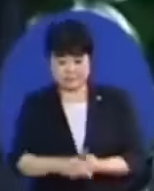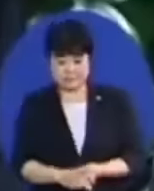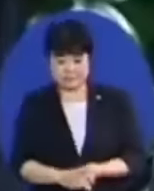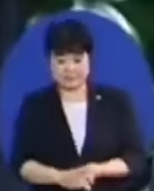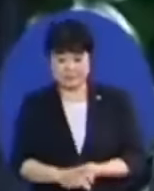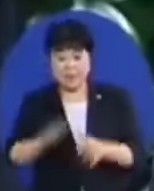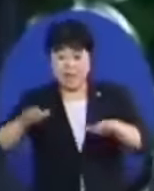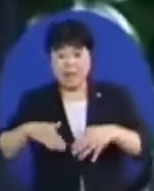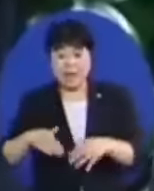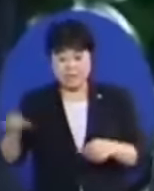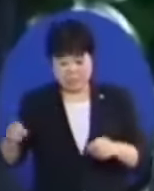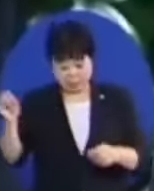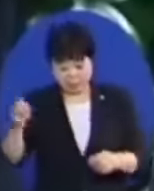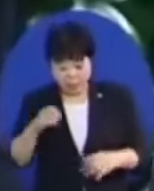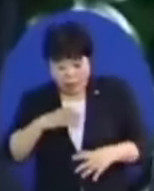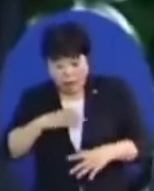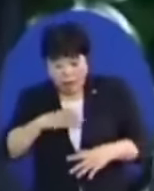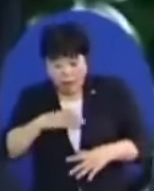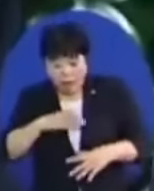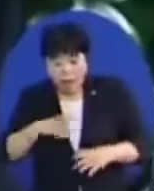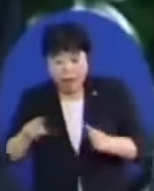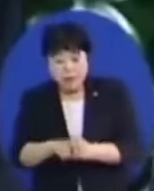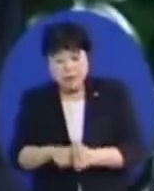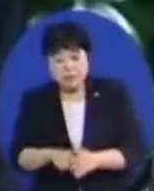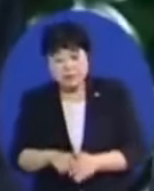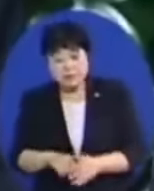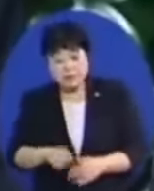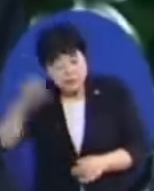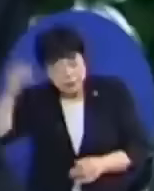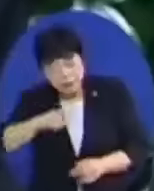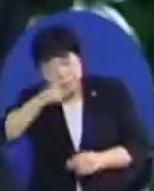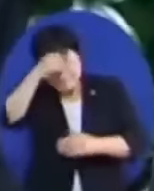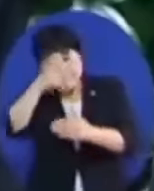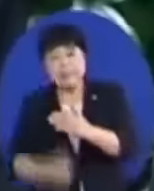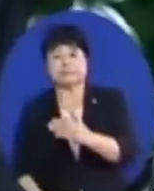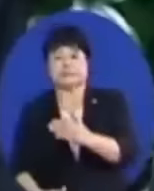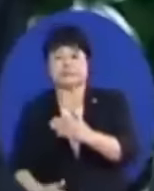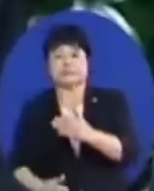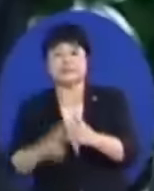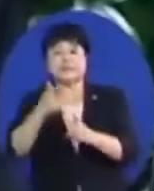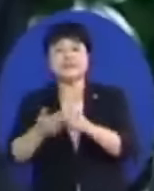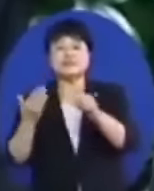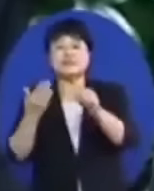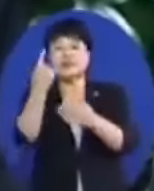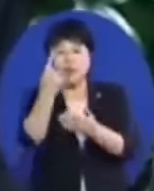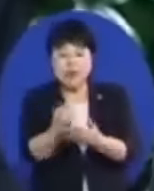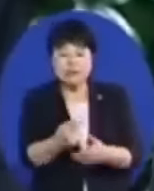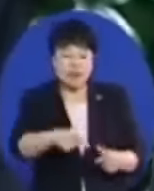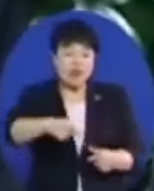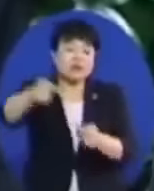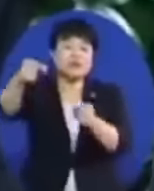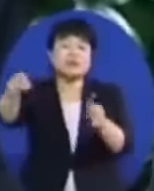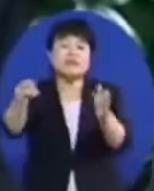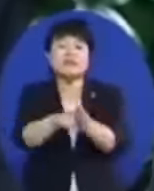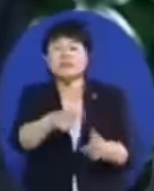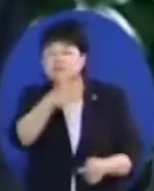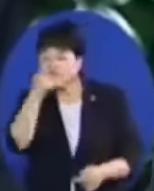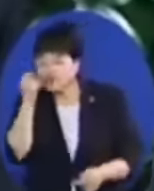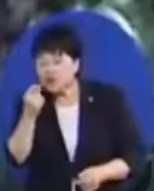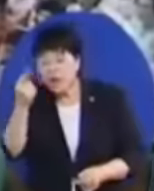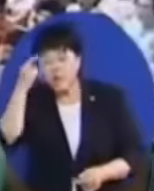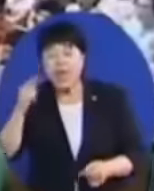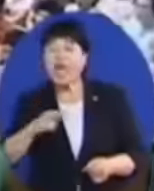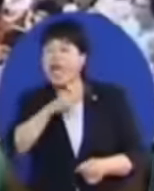그러나 그가 바람과 바다를 보고 두려워하고 믿음을 잃어버리자 물에 가라앉았던 것입니다. 예수님이 와서 건져주면서 믿음이 적은 자여